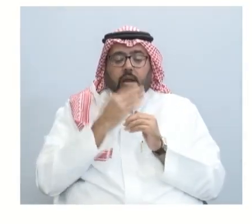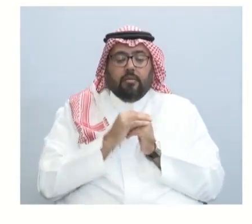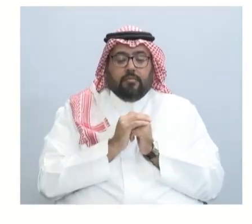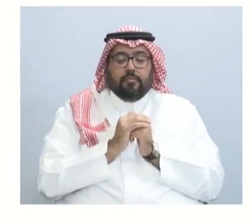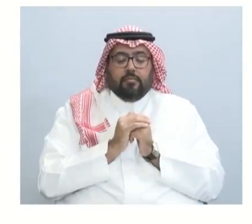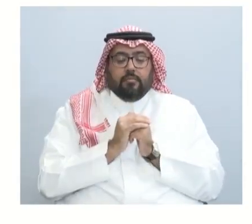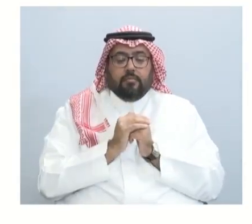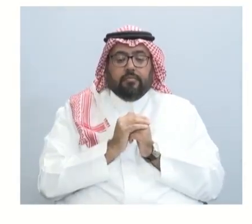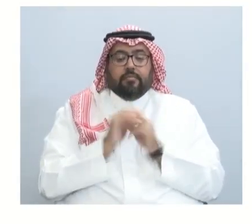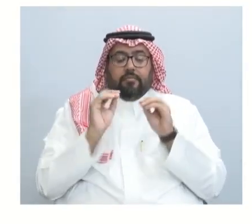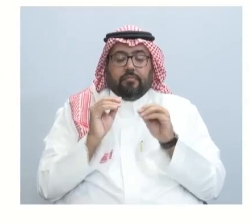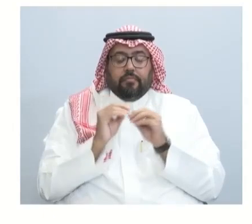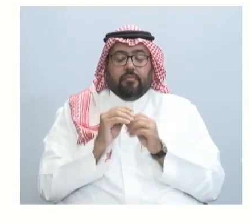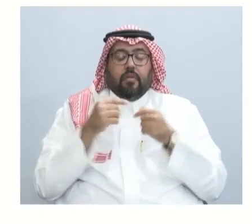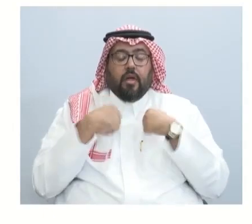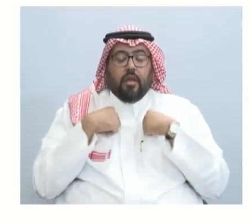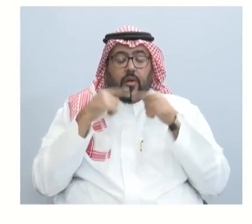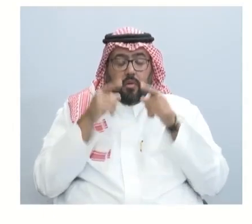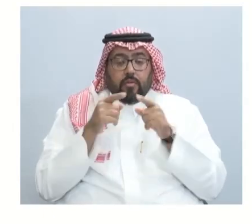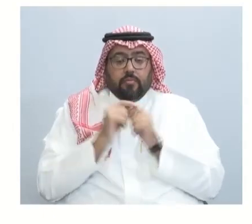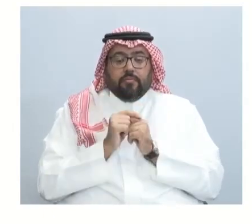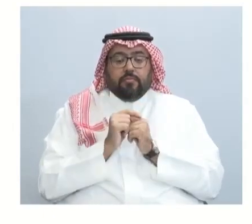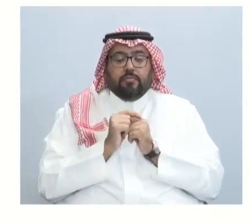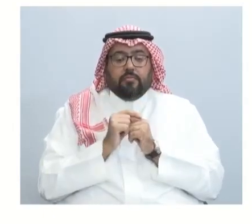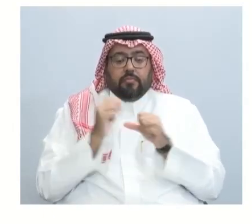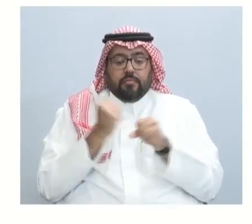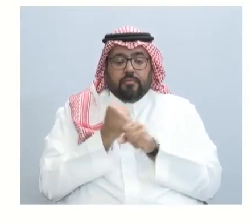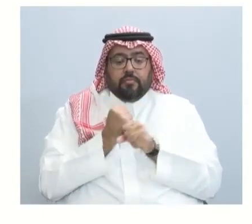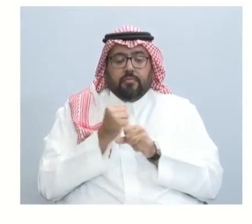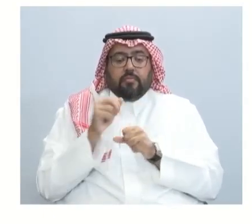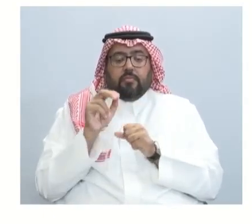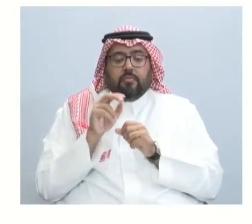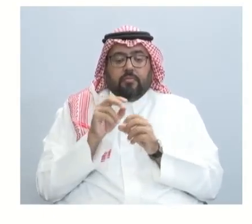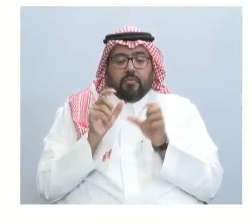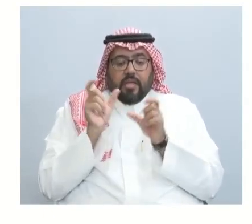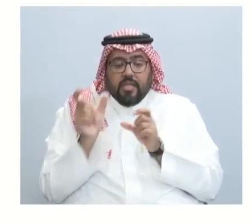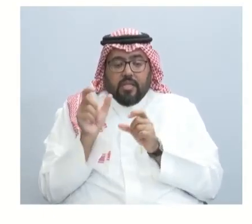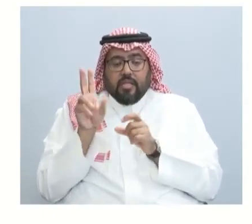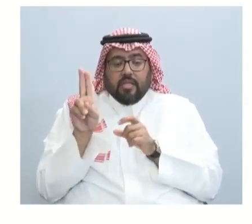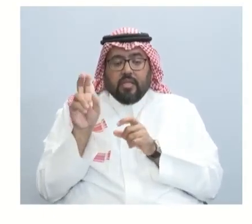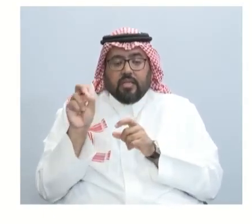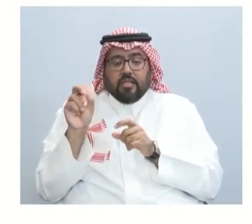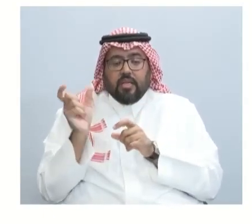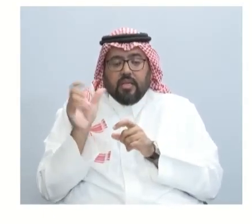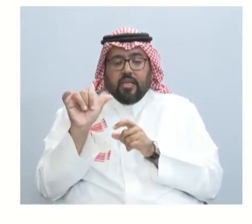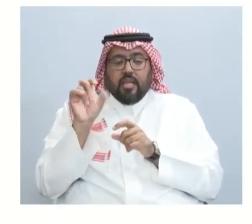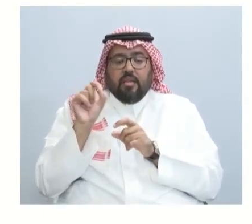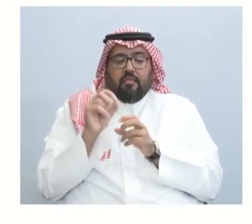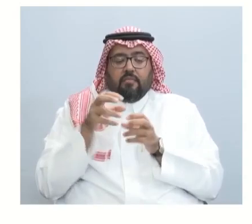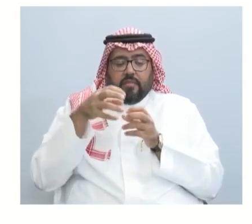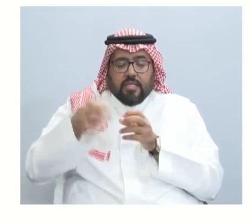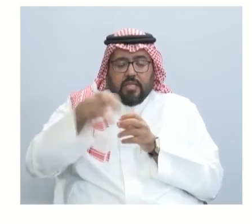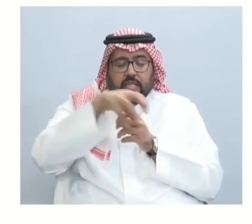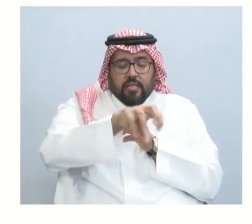الطالبه نستطيع واياكم ان نقوم بعمليه التصنيف فمثلا نستطيع ان